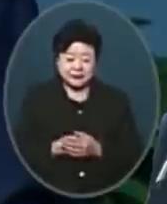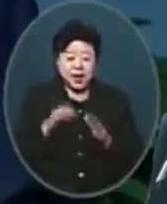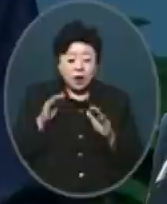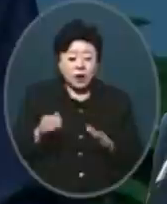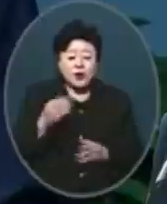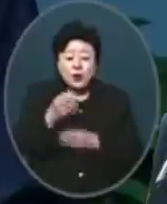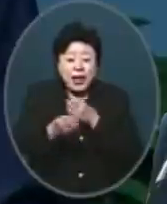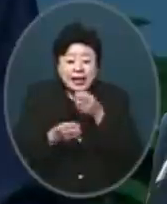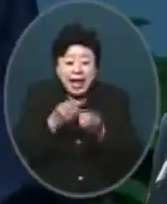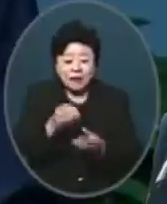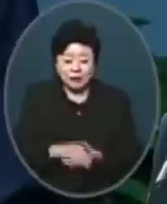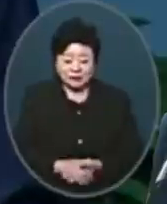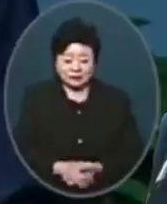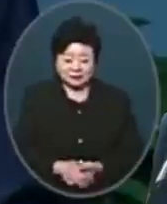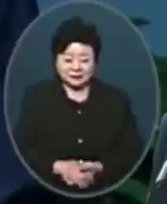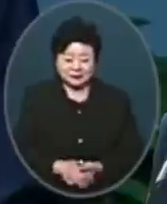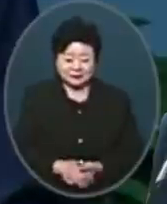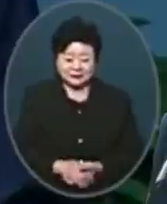오늘 회개하고